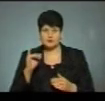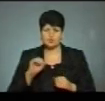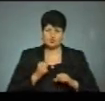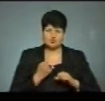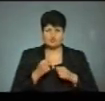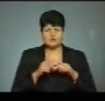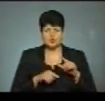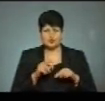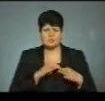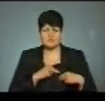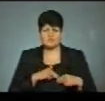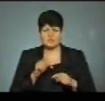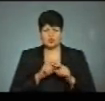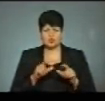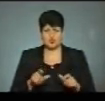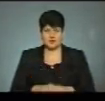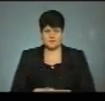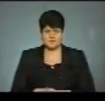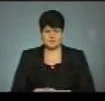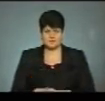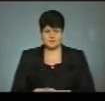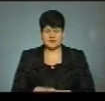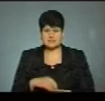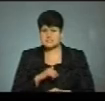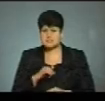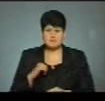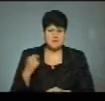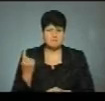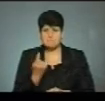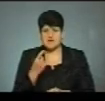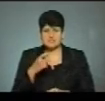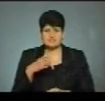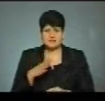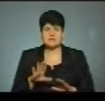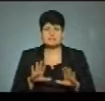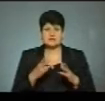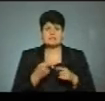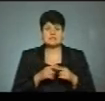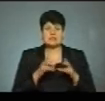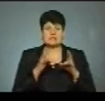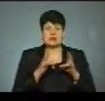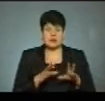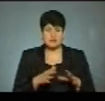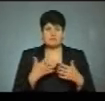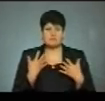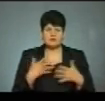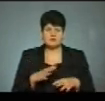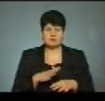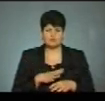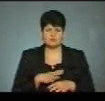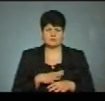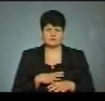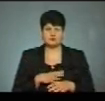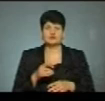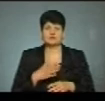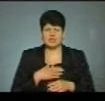родичі і працівники школи. Особливі дні. З самих перших хвилин, як тільки сталася ця трагедія, ми вже були настроєні на те, що